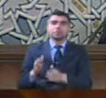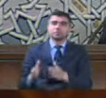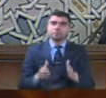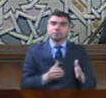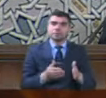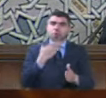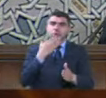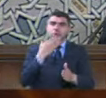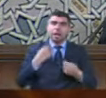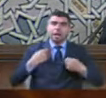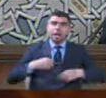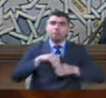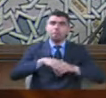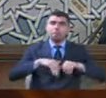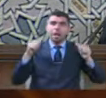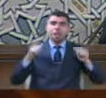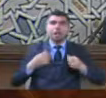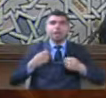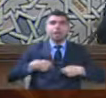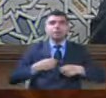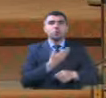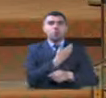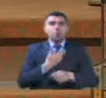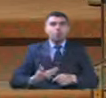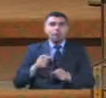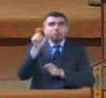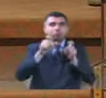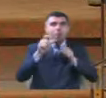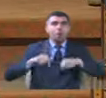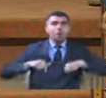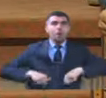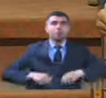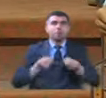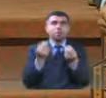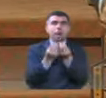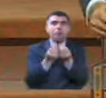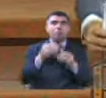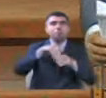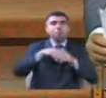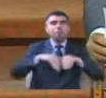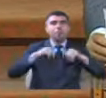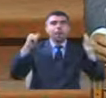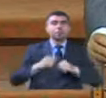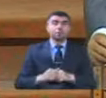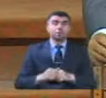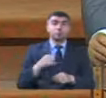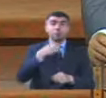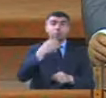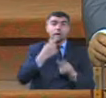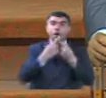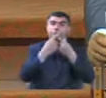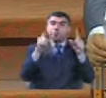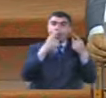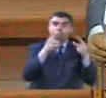شكرا سيد الرئيس. سيد رئيس الحكومه، الساده الوزراء المحترمين، الساده النواب المحترمين، كثرت صناديق التقاعد